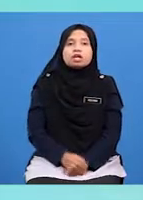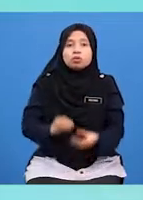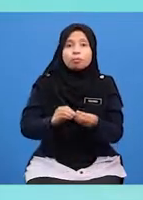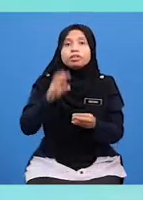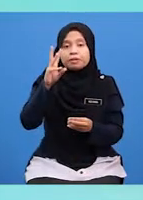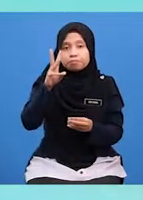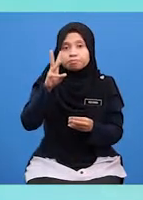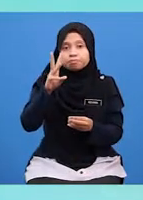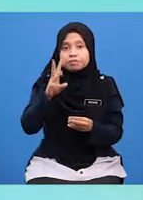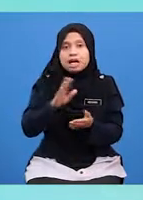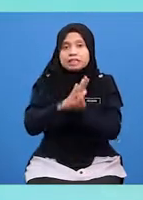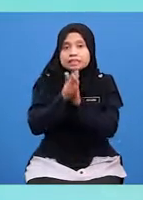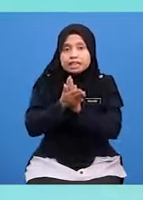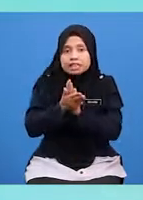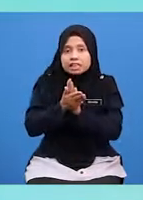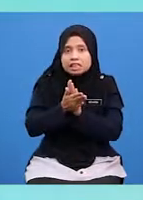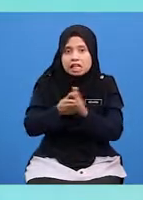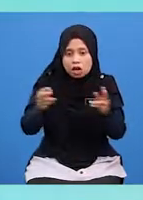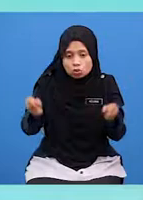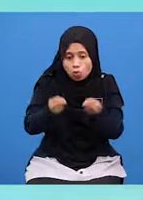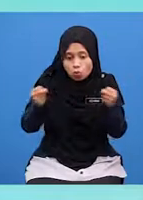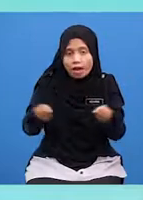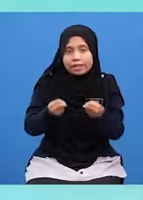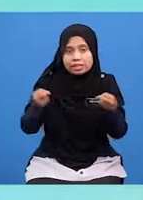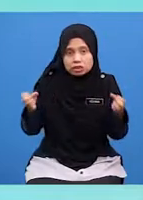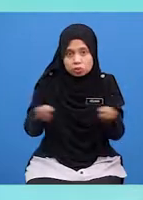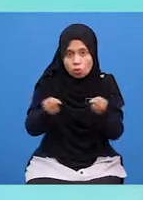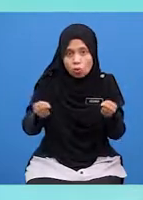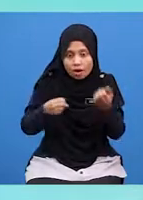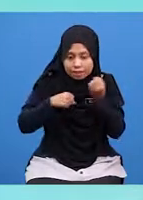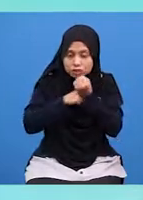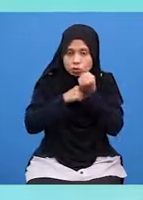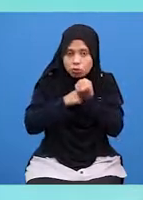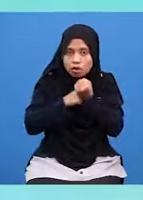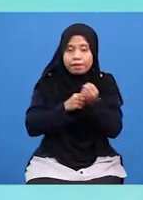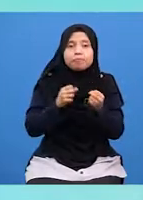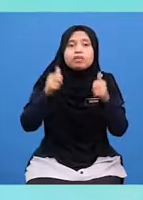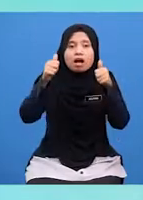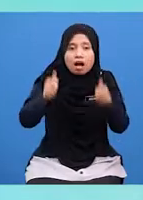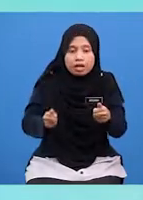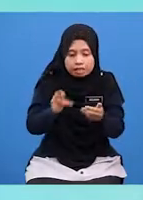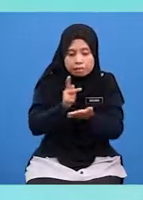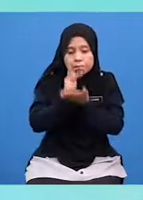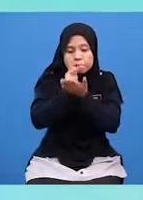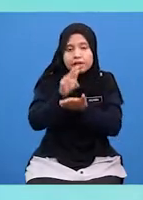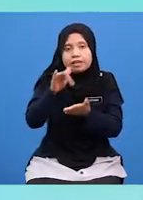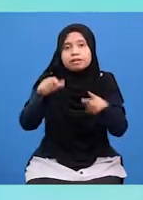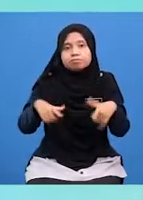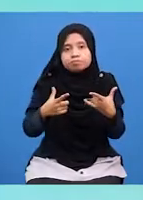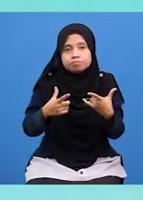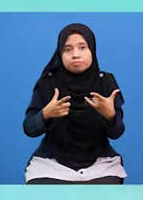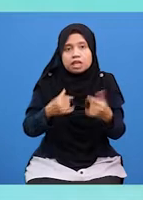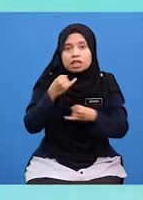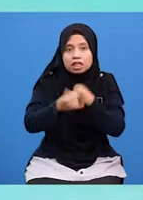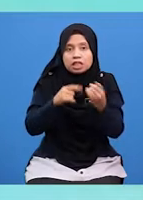Sumbangan keenam menjadi perangsang atau dorongan kepada ahli pelayaran yang lain.